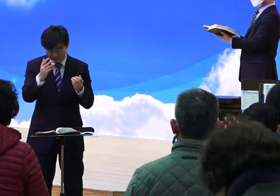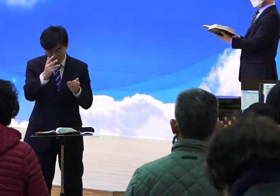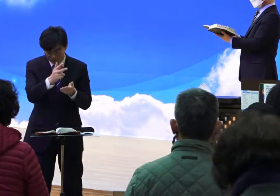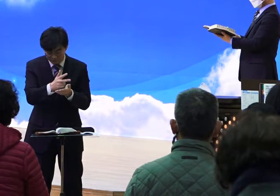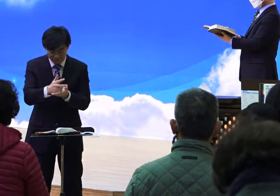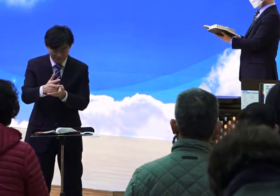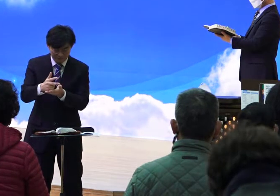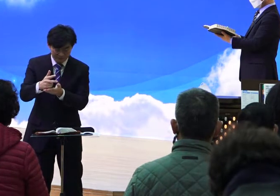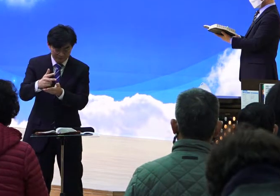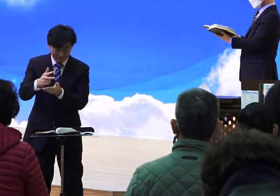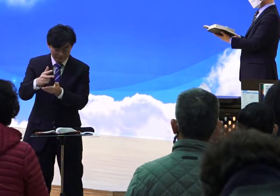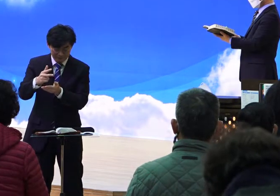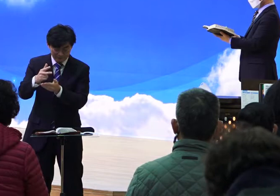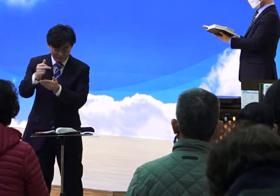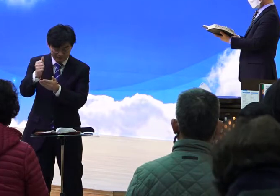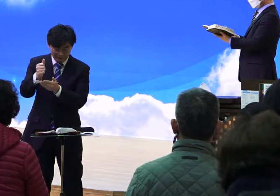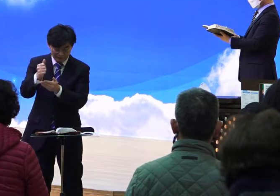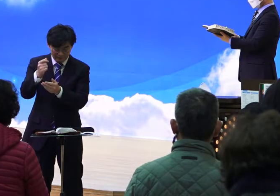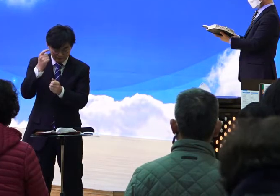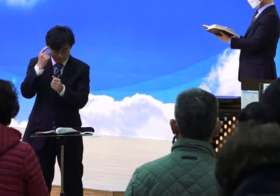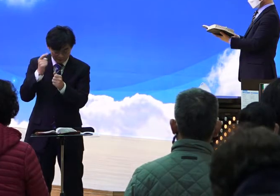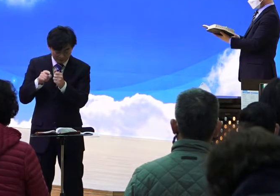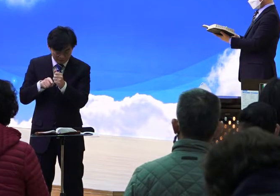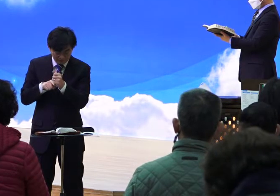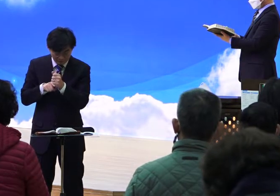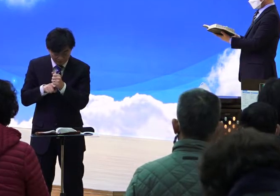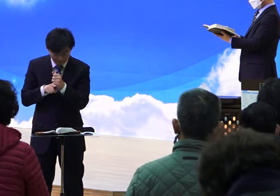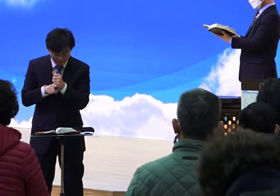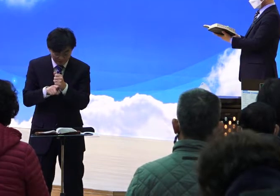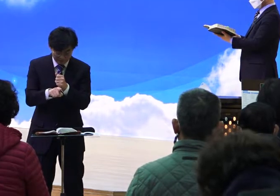은혜로우신 주의 뜻과